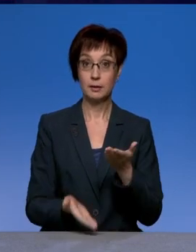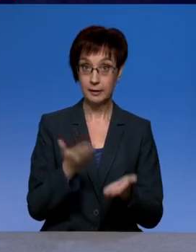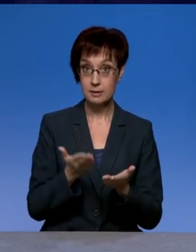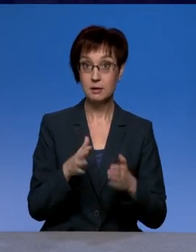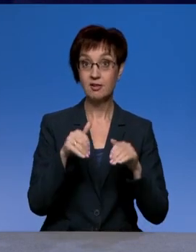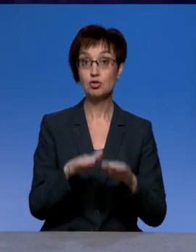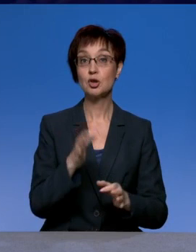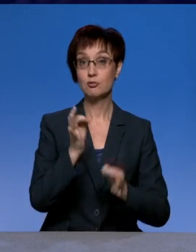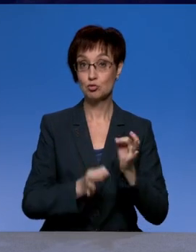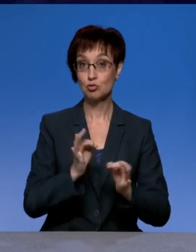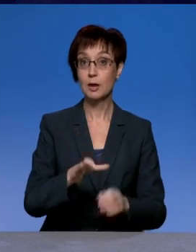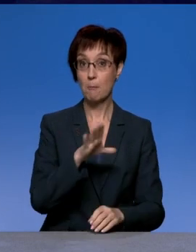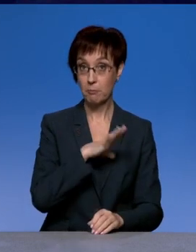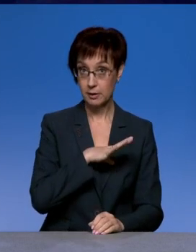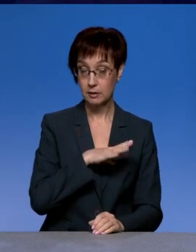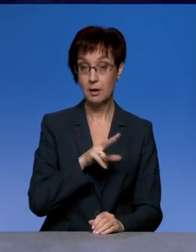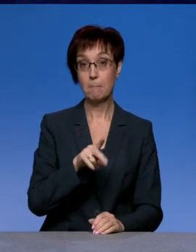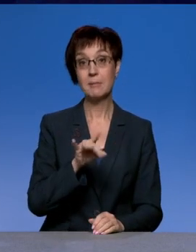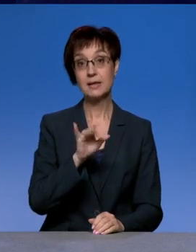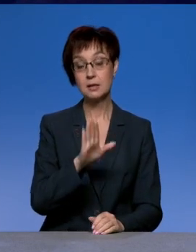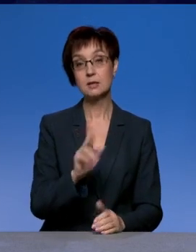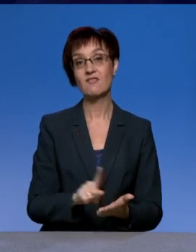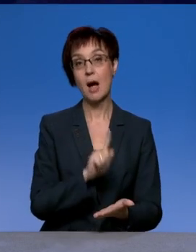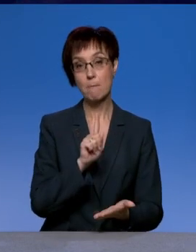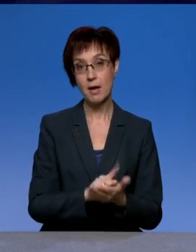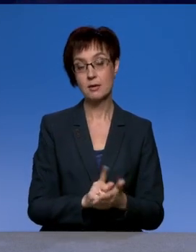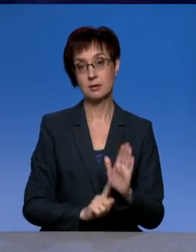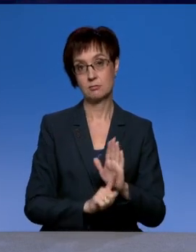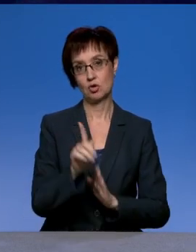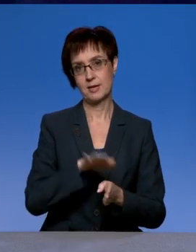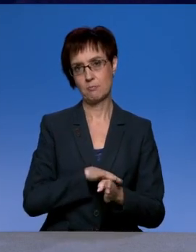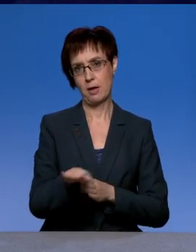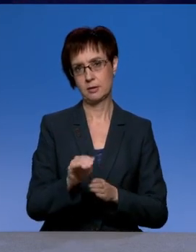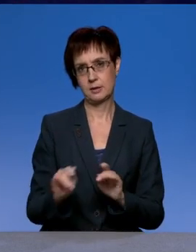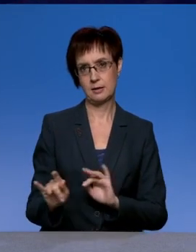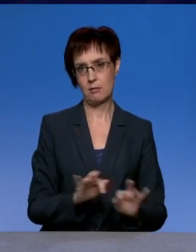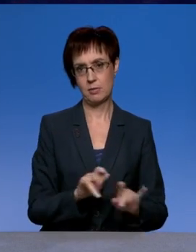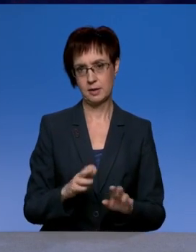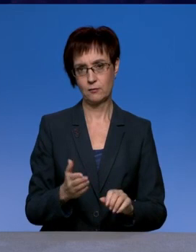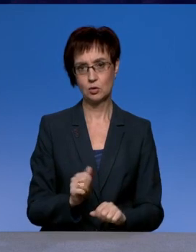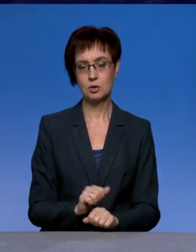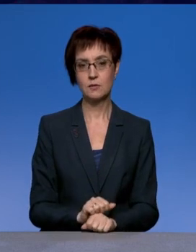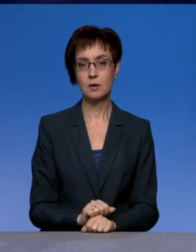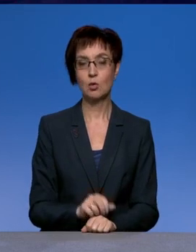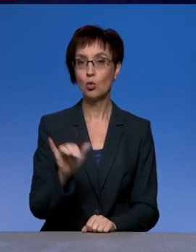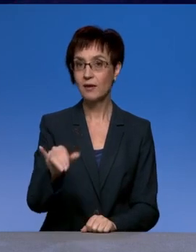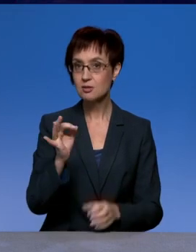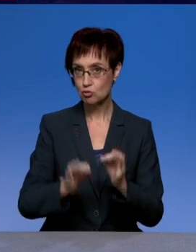состоялось, пристав обязан возбудить исполнительное производство. Нина, у вас был суд? Да. Здесь суд был или